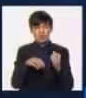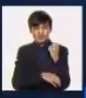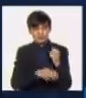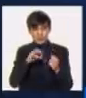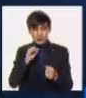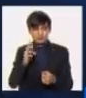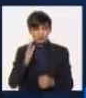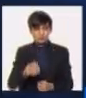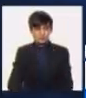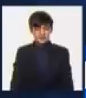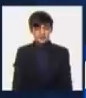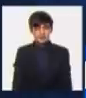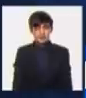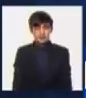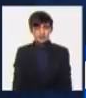отметки.